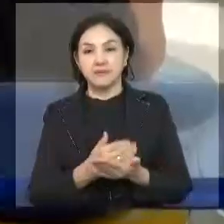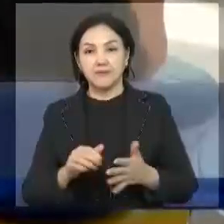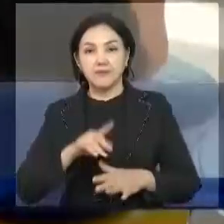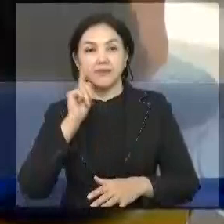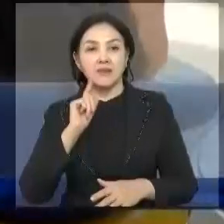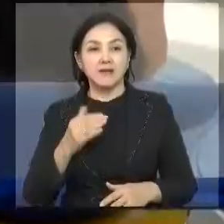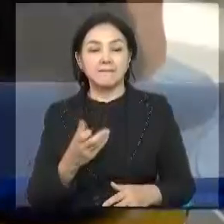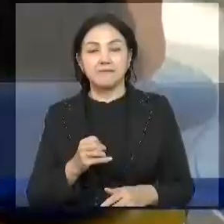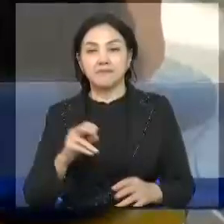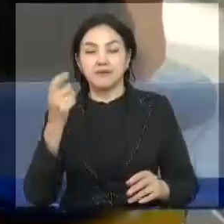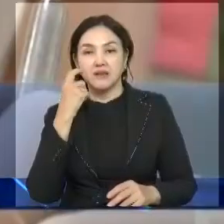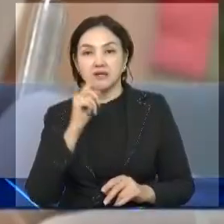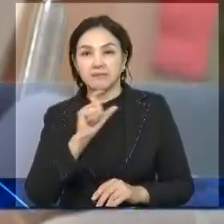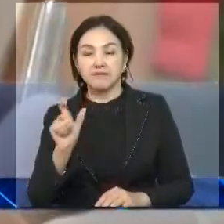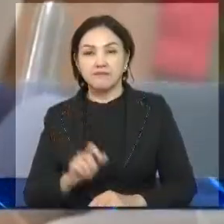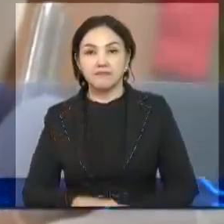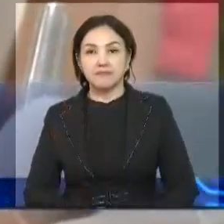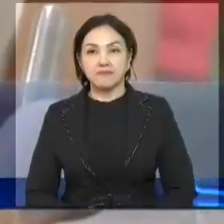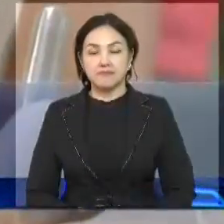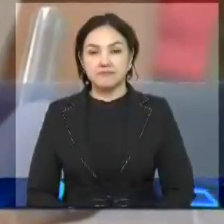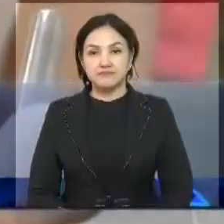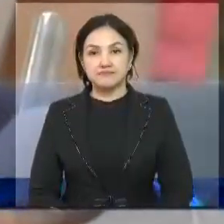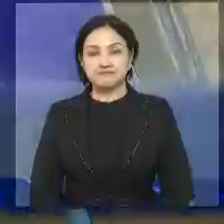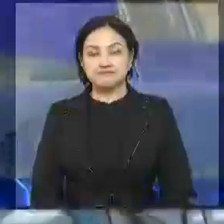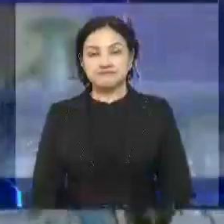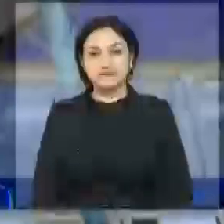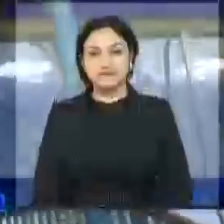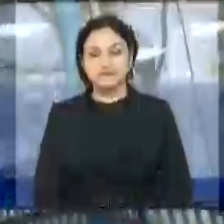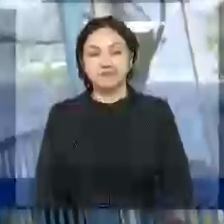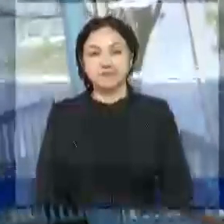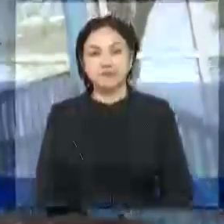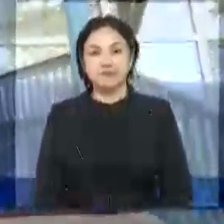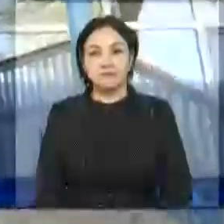молодых квалифицированных стоматологов Николай сырба Арман досмагамбетов телеканал акту